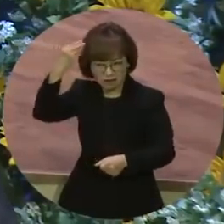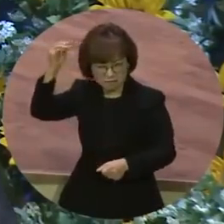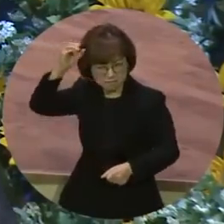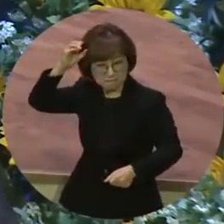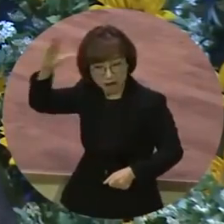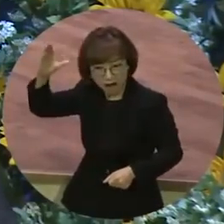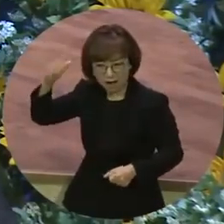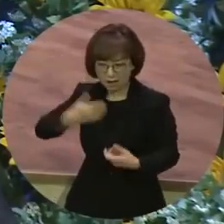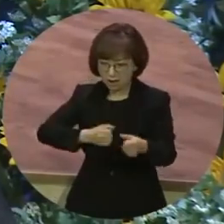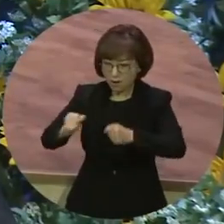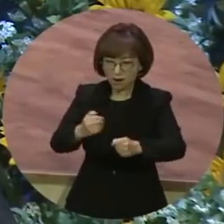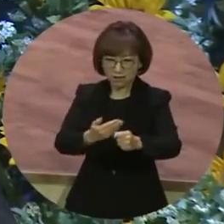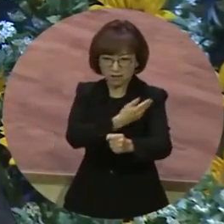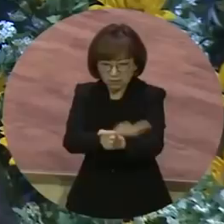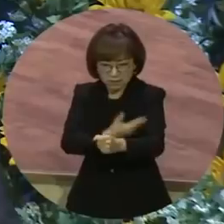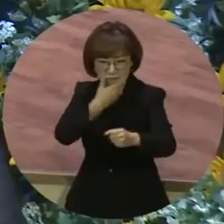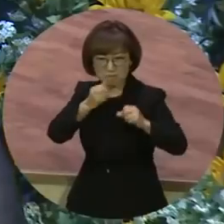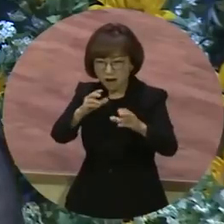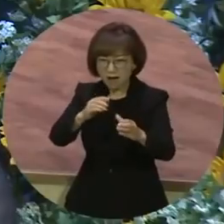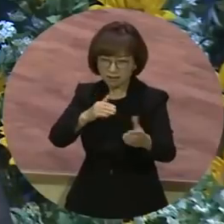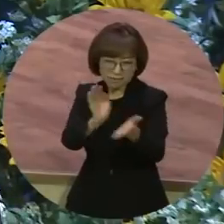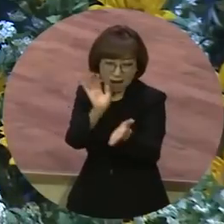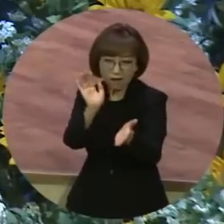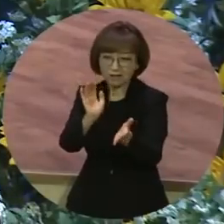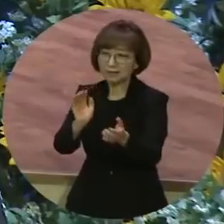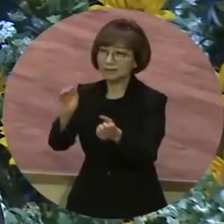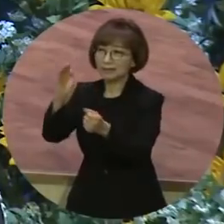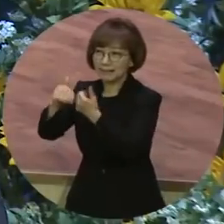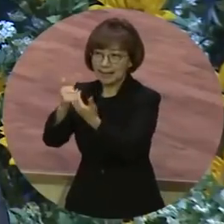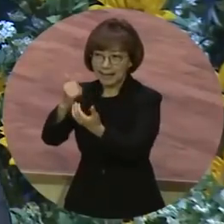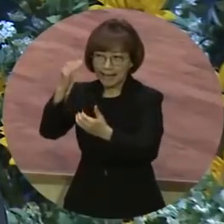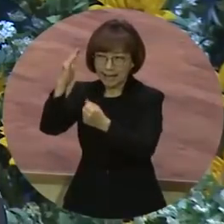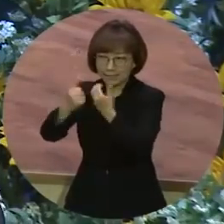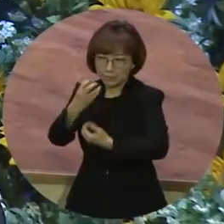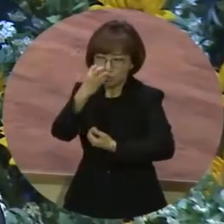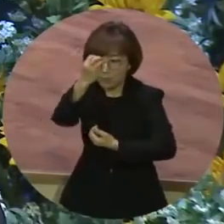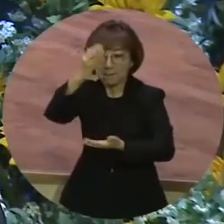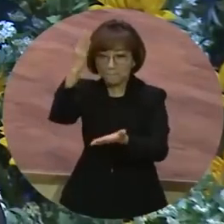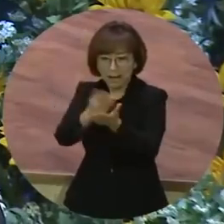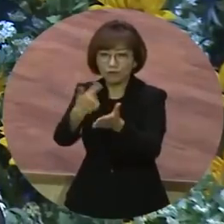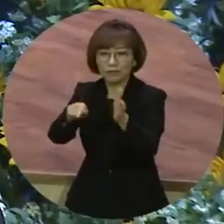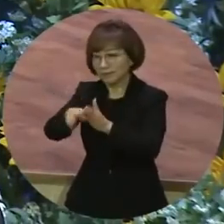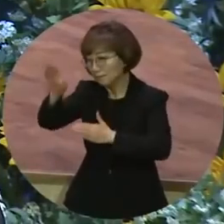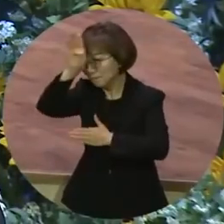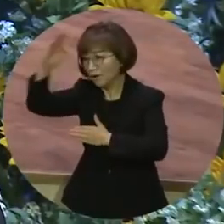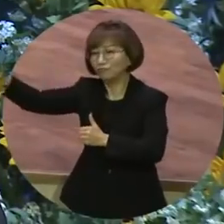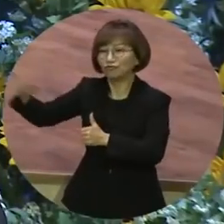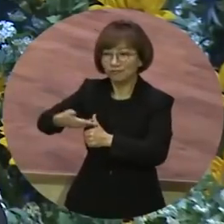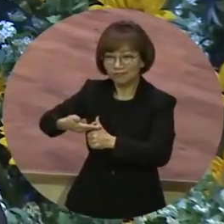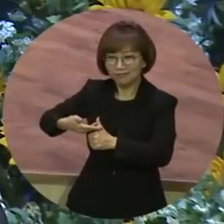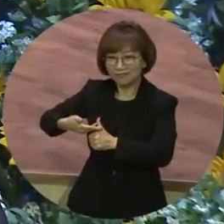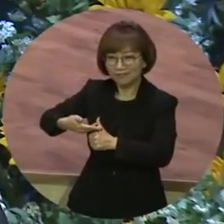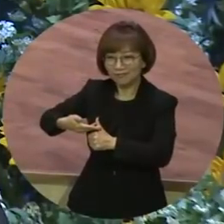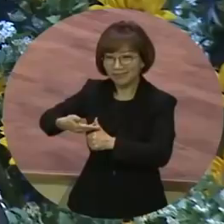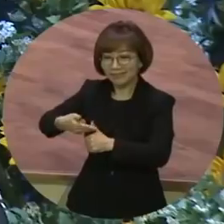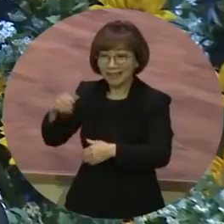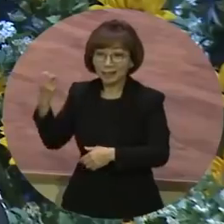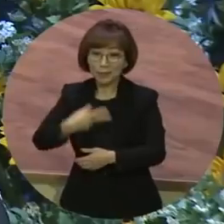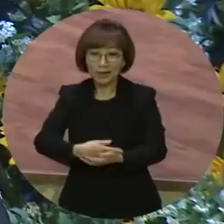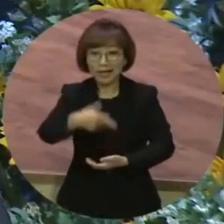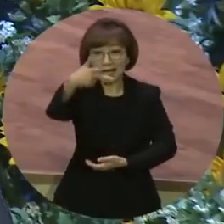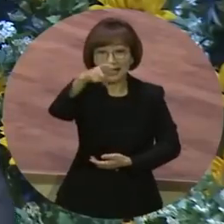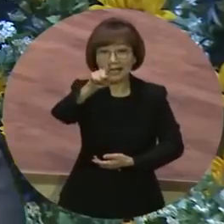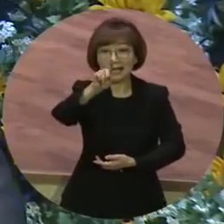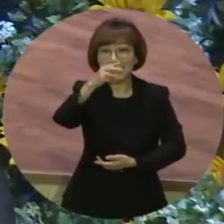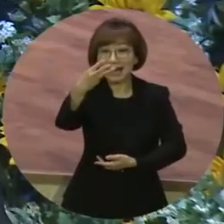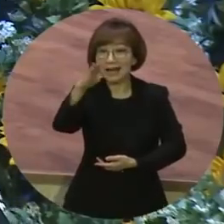사단의 가시를 확 집어넣었어. 그 질병으로 평생 치고 요한 칼빈은요 그러다니